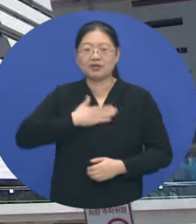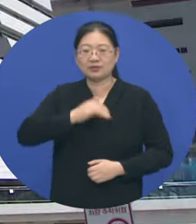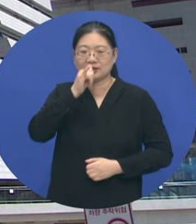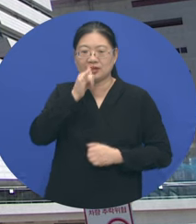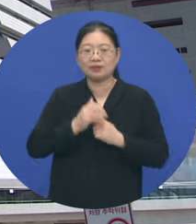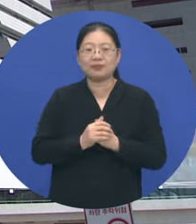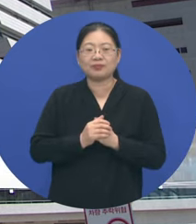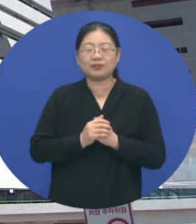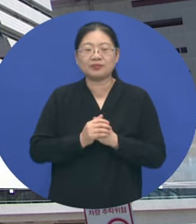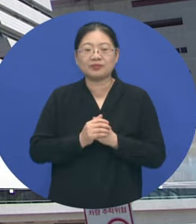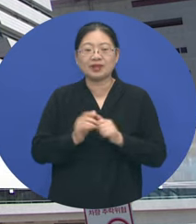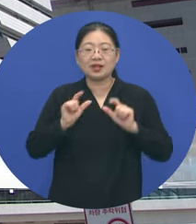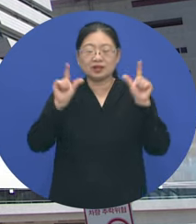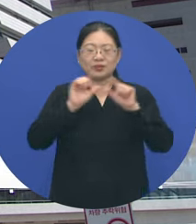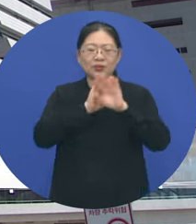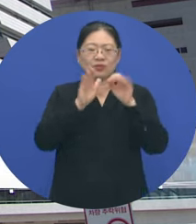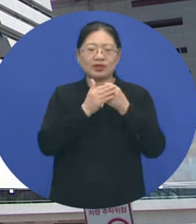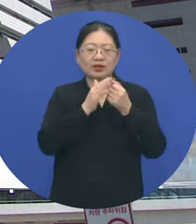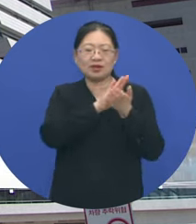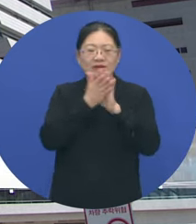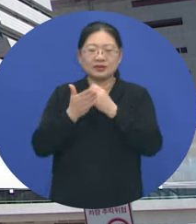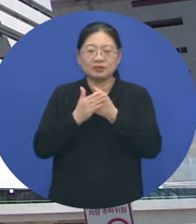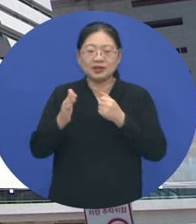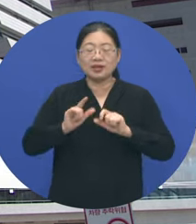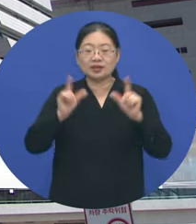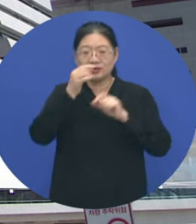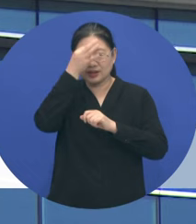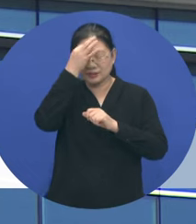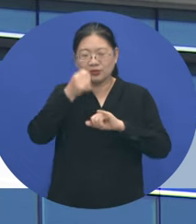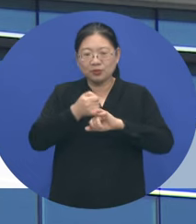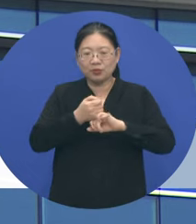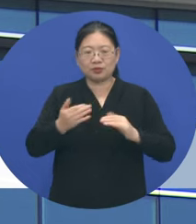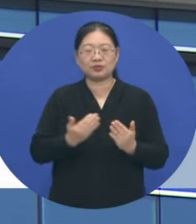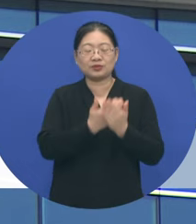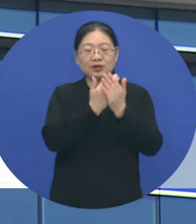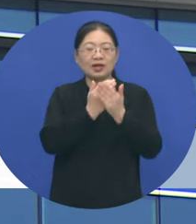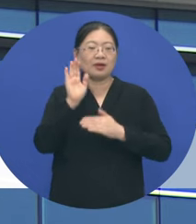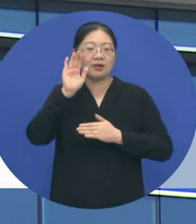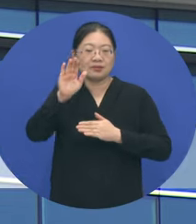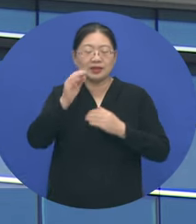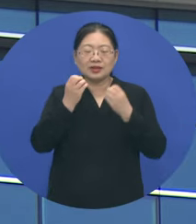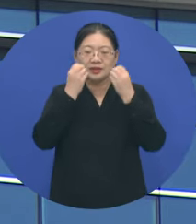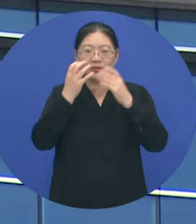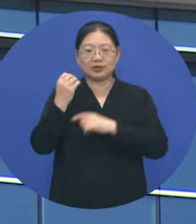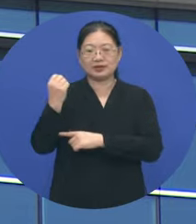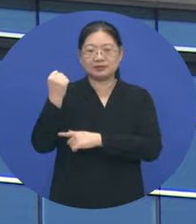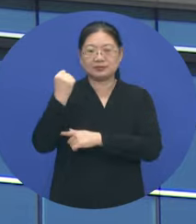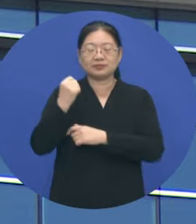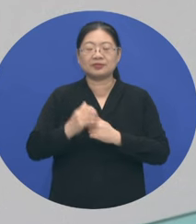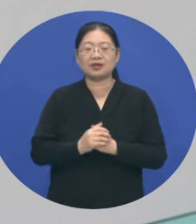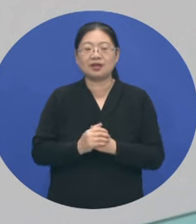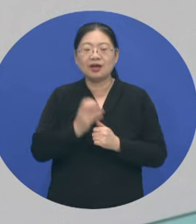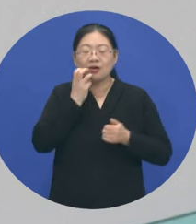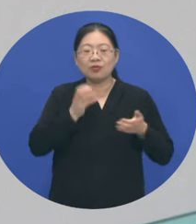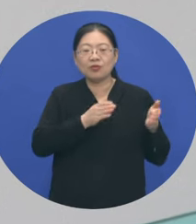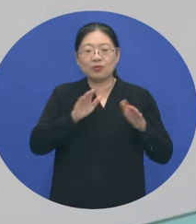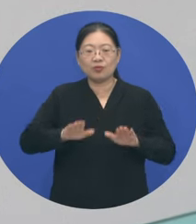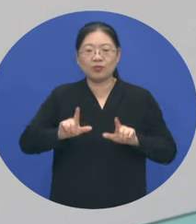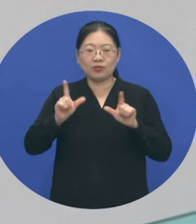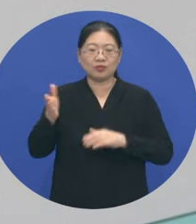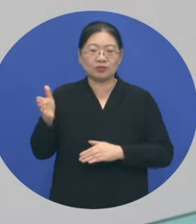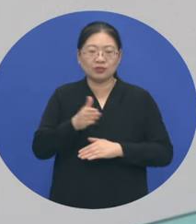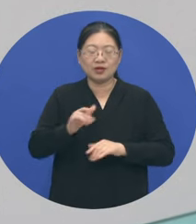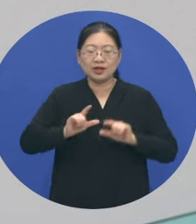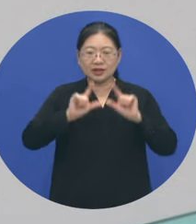있으십니다 성큼 다가온 기후변화에 기테크 반드시 육성해야 할 미래 신성장 동력입니다 이에 경기도가